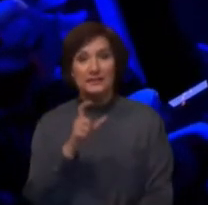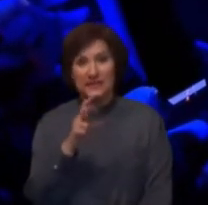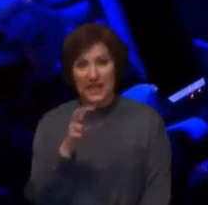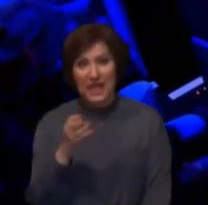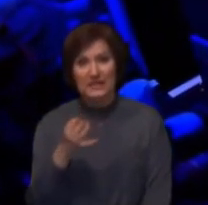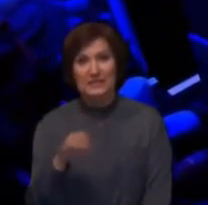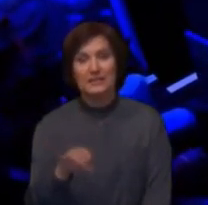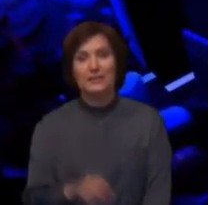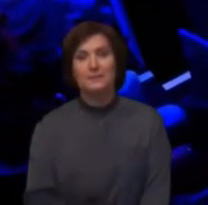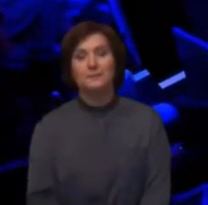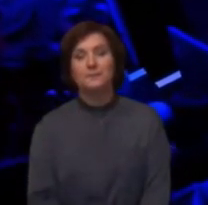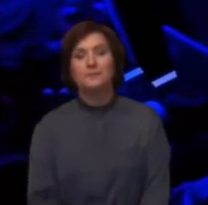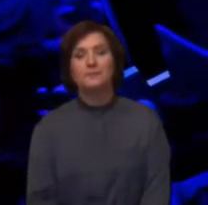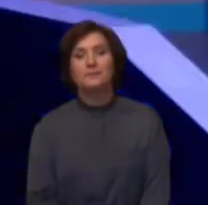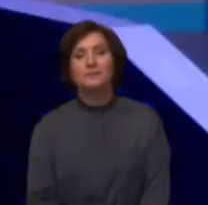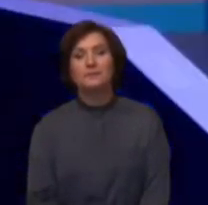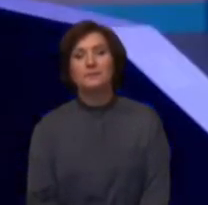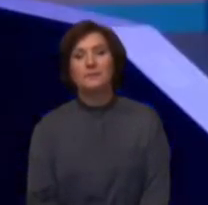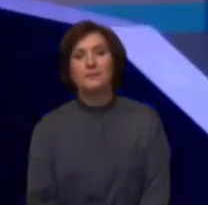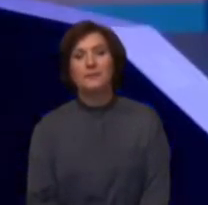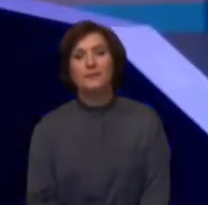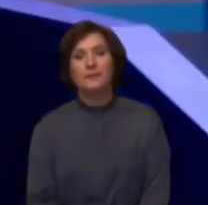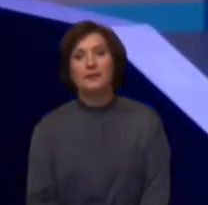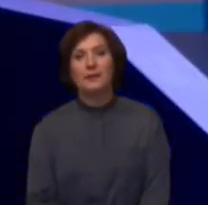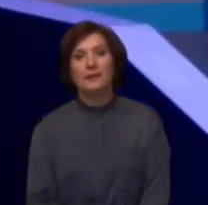Зеленський. Зеленський, добре.